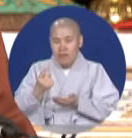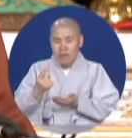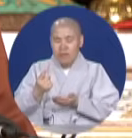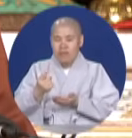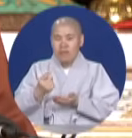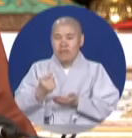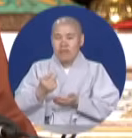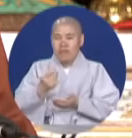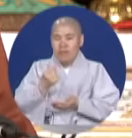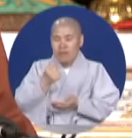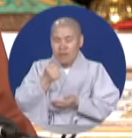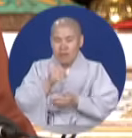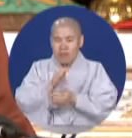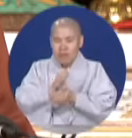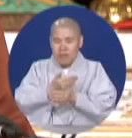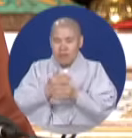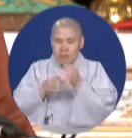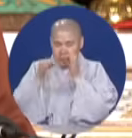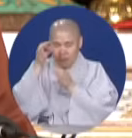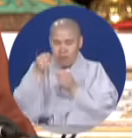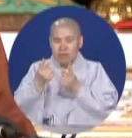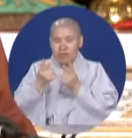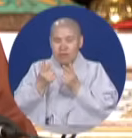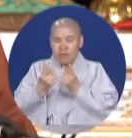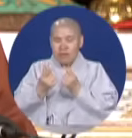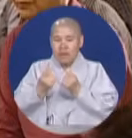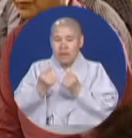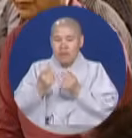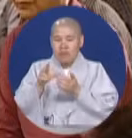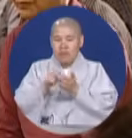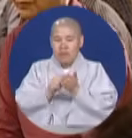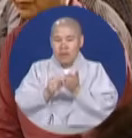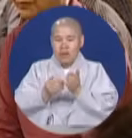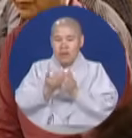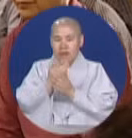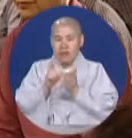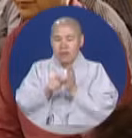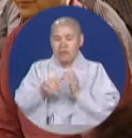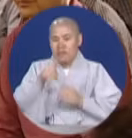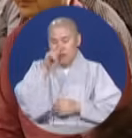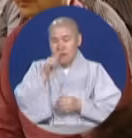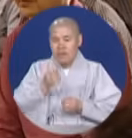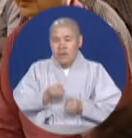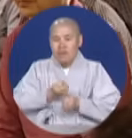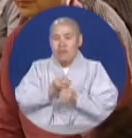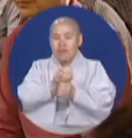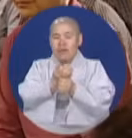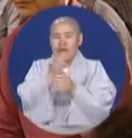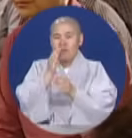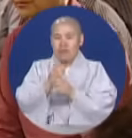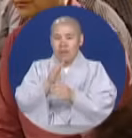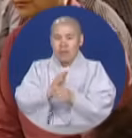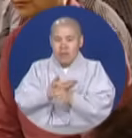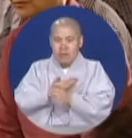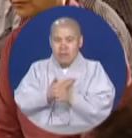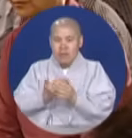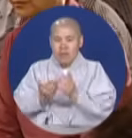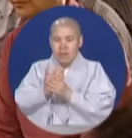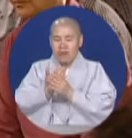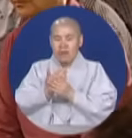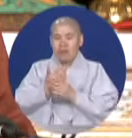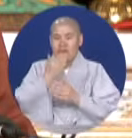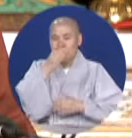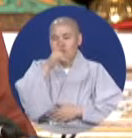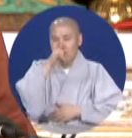옥의 티처럼 하자가 있을 수도 있고 전하는 과정에 잘못이 발생할 수도 있고